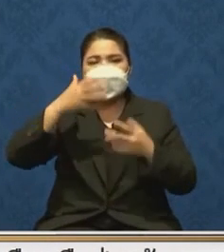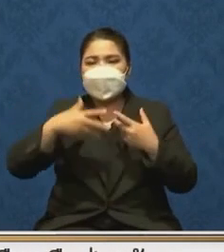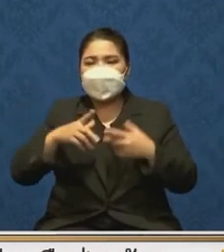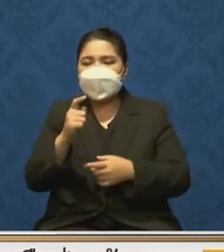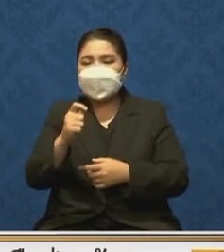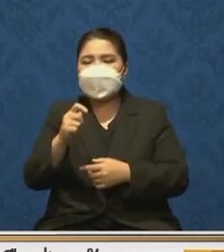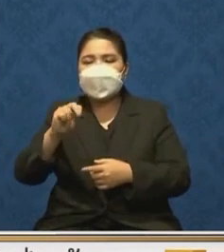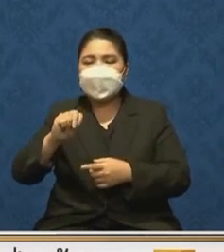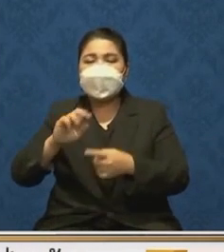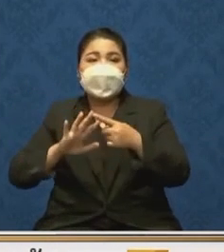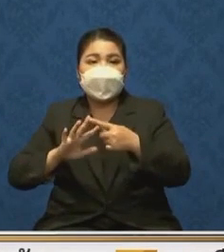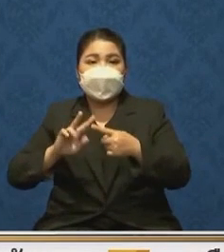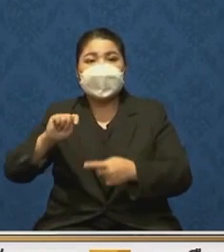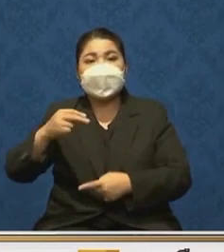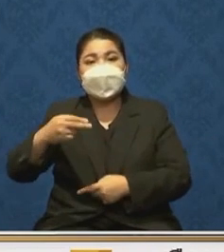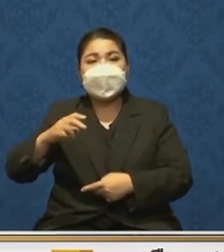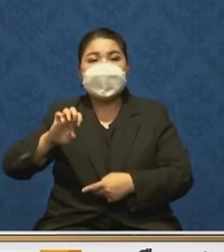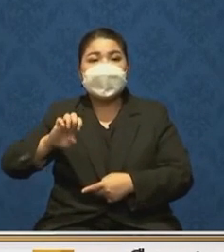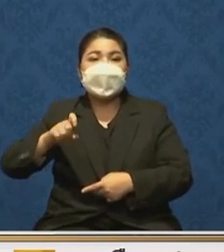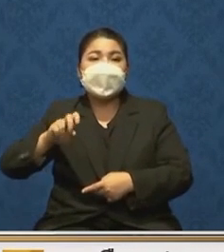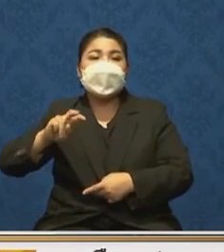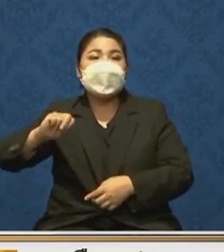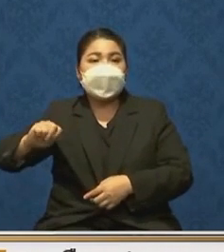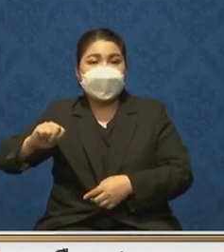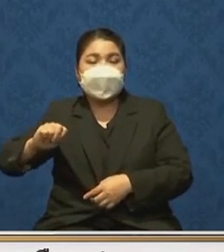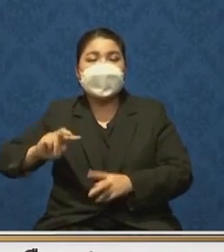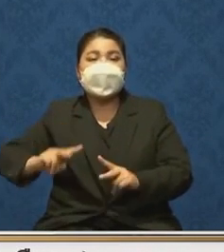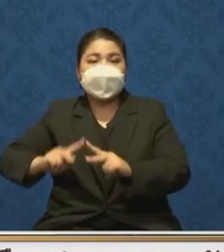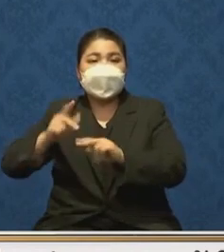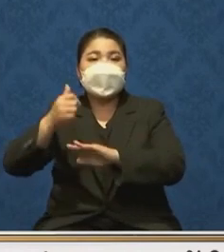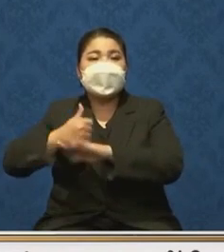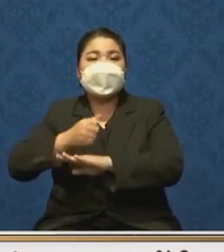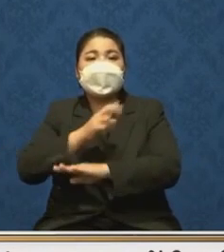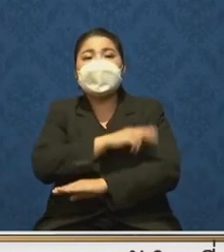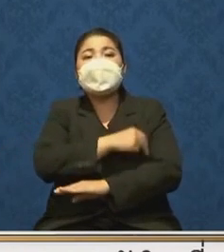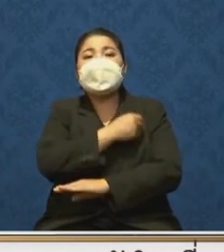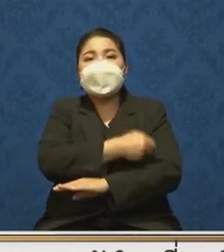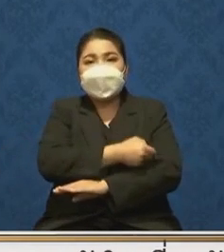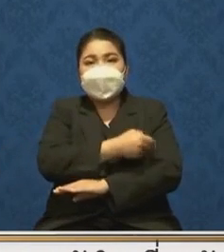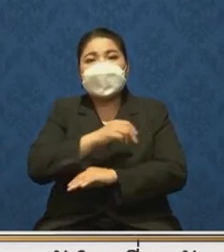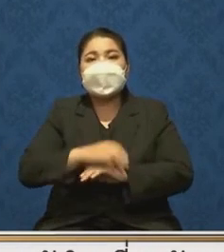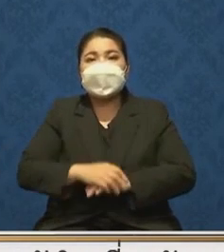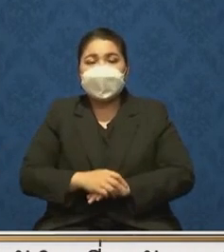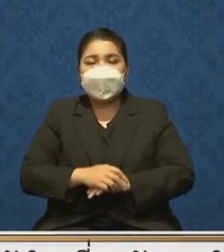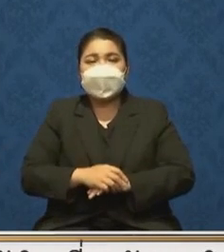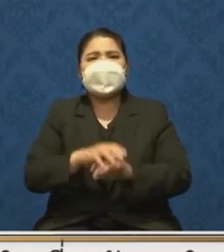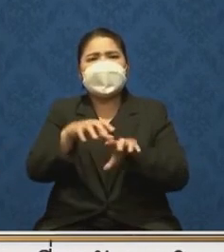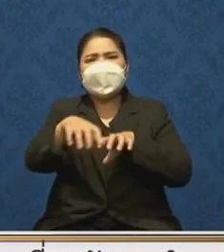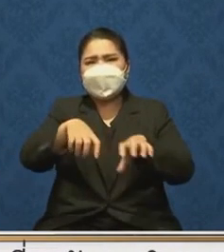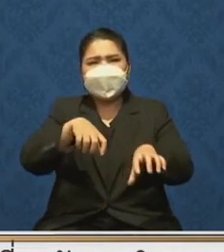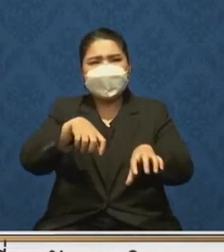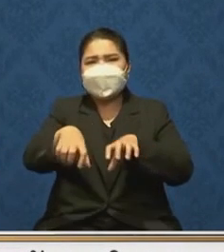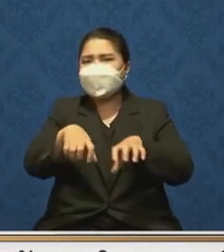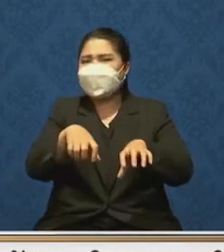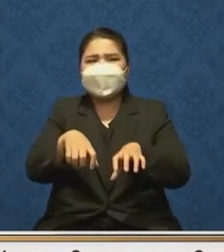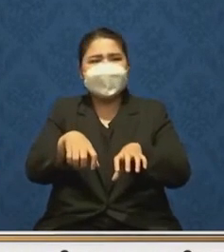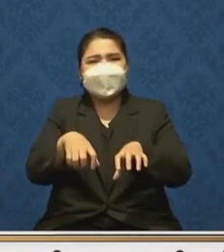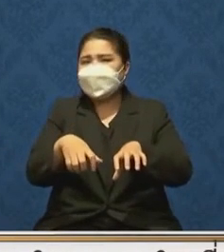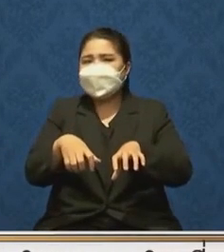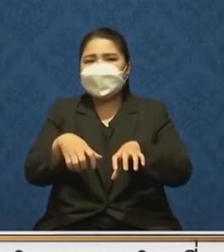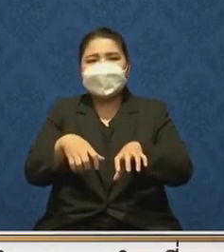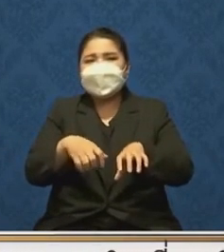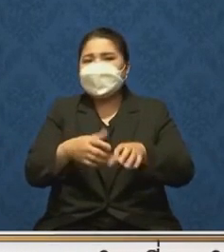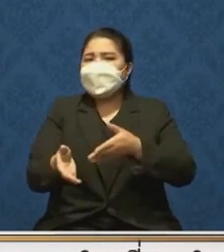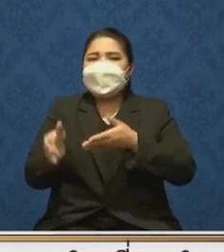อนุทิน ชาญวลกูล รัฐมุตรีว่าการกระสวงสาถาสุขบริหารผิดพลาด ลมเหลว